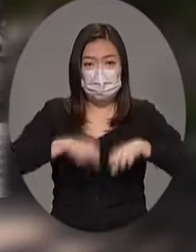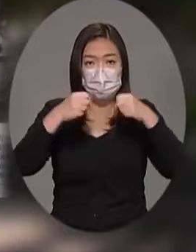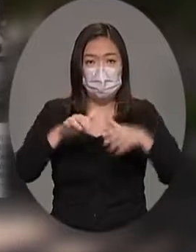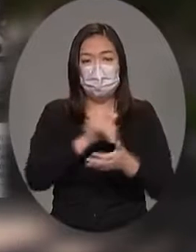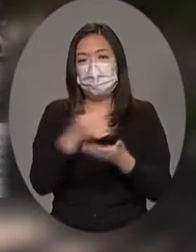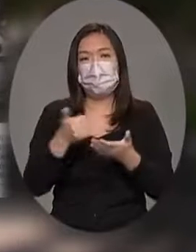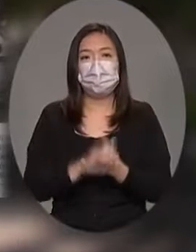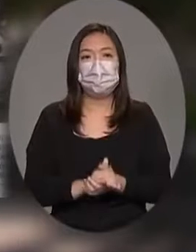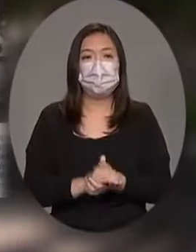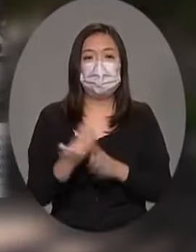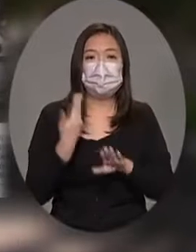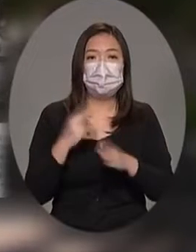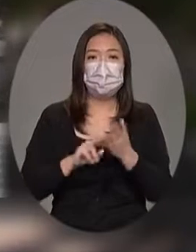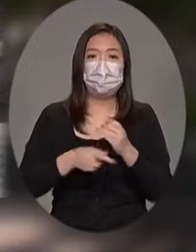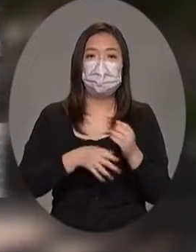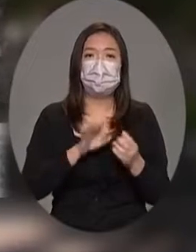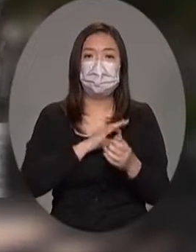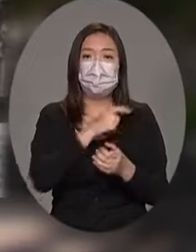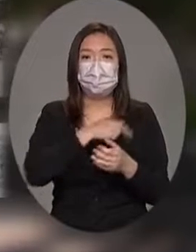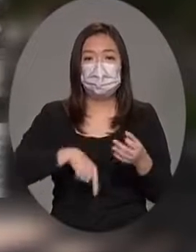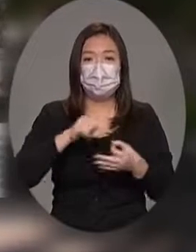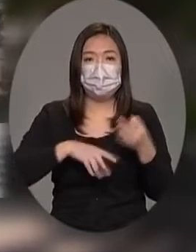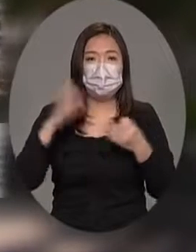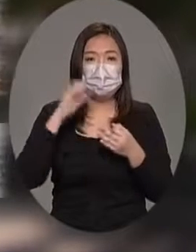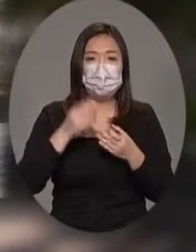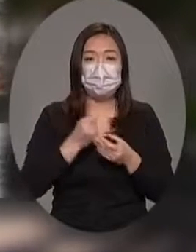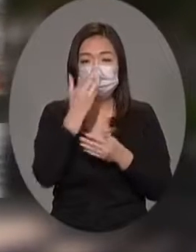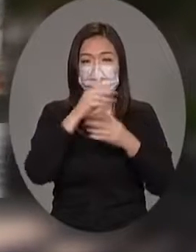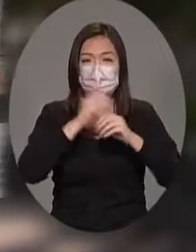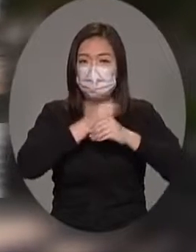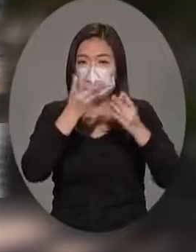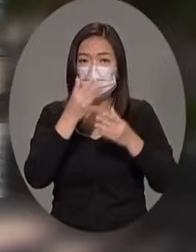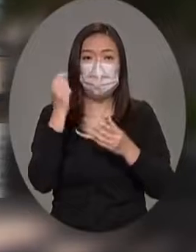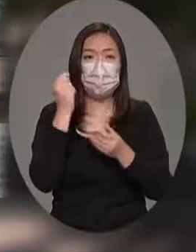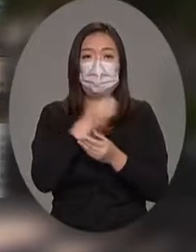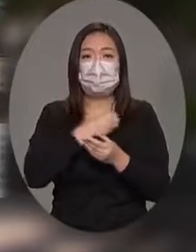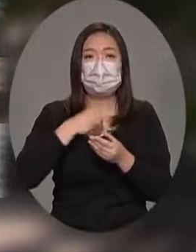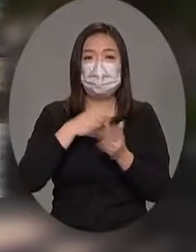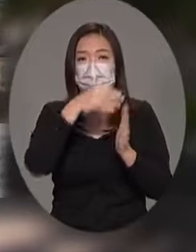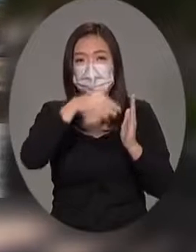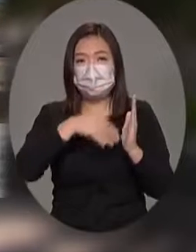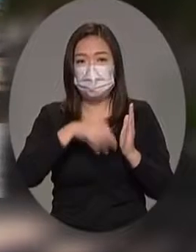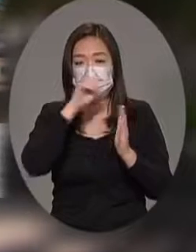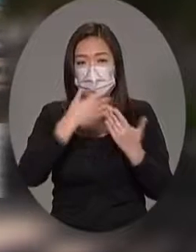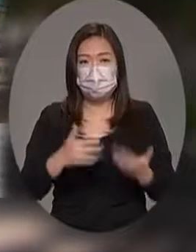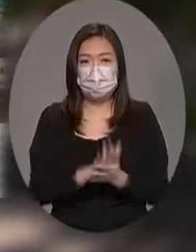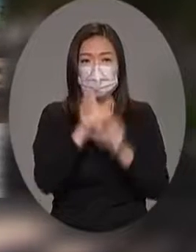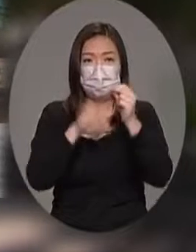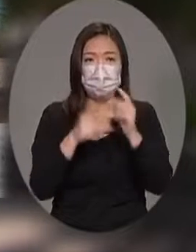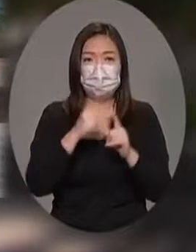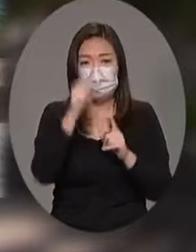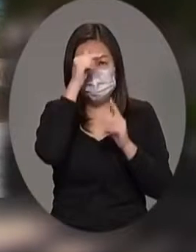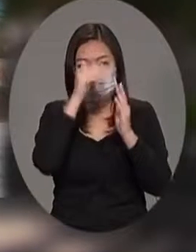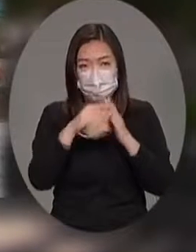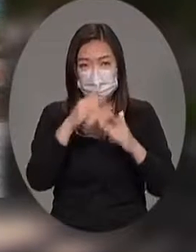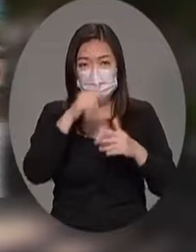治。前立法會議員鄭松泰在網上公開該名女醫生遺書，提到今年七月屯門醫院